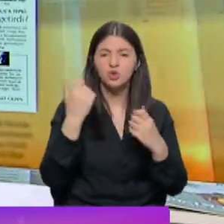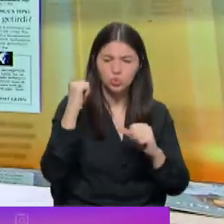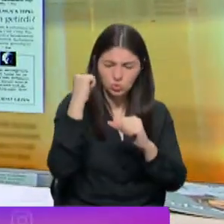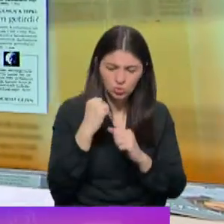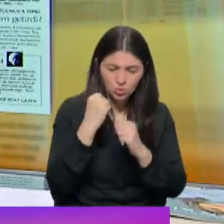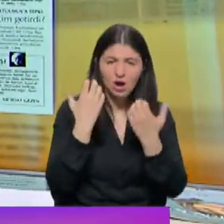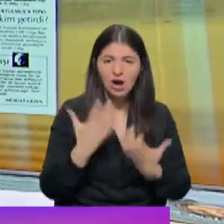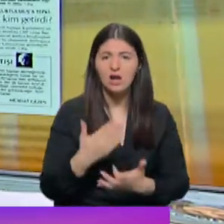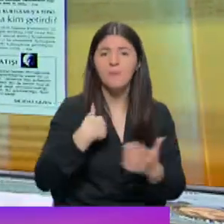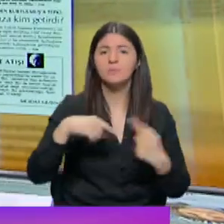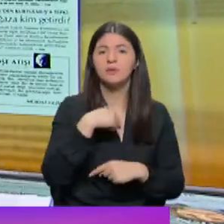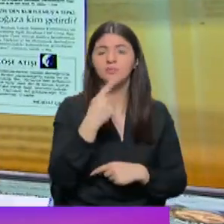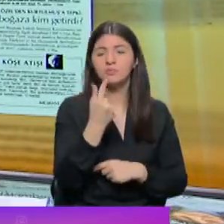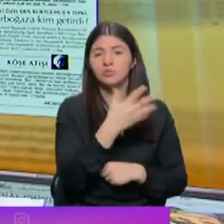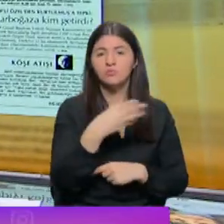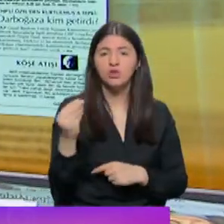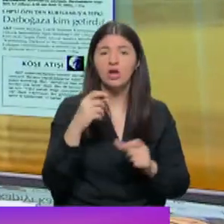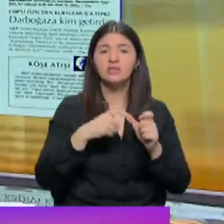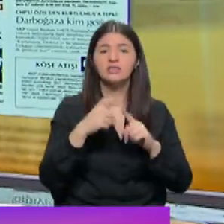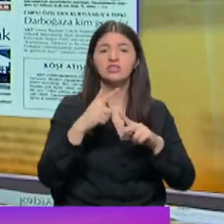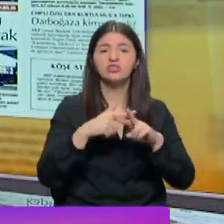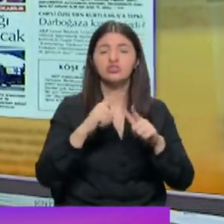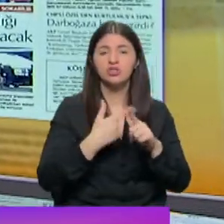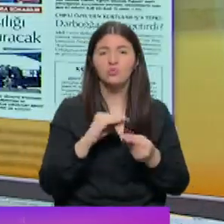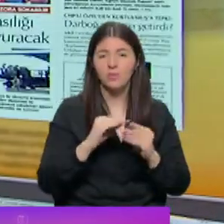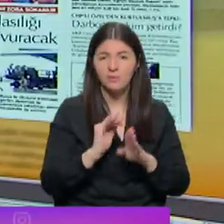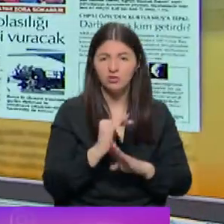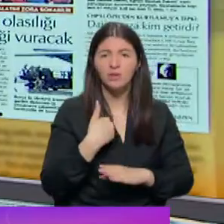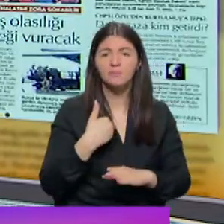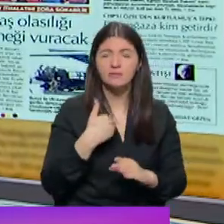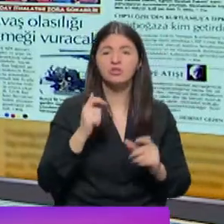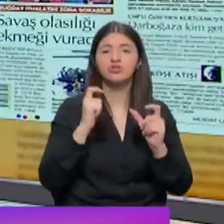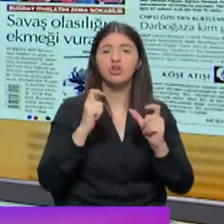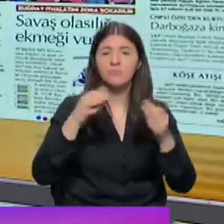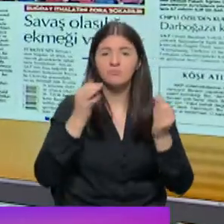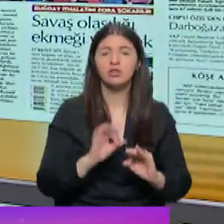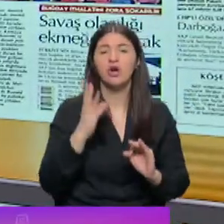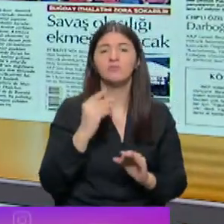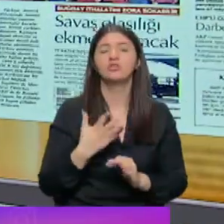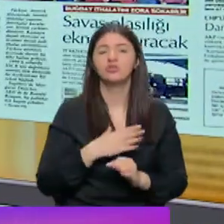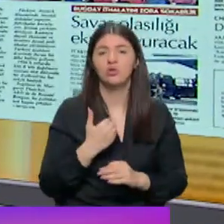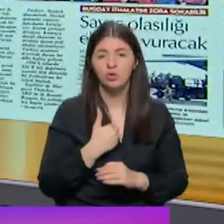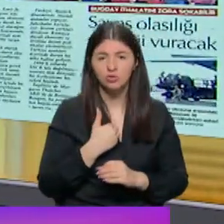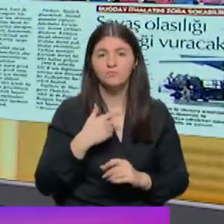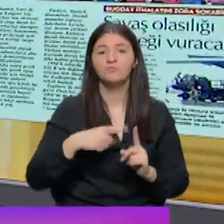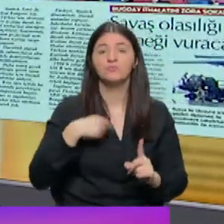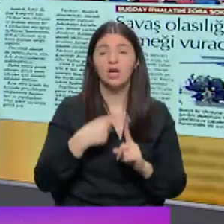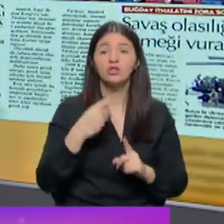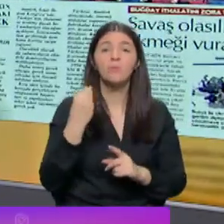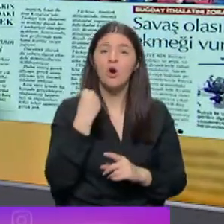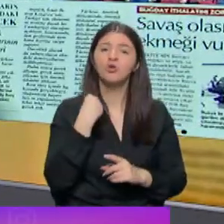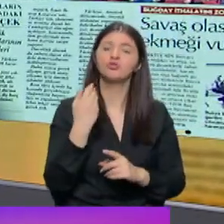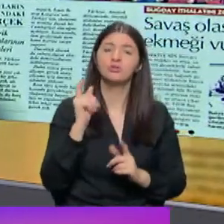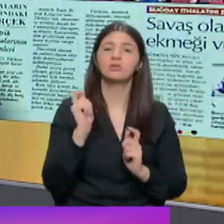yükü Öz Bizler bir buçuk milyon staj mağdurları olarak saçımızın sigorta başlangıcı olmasını istiyoruz Ayrıca